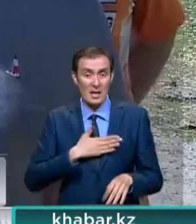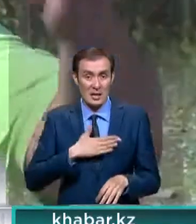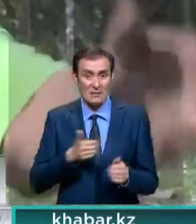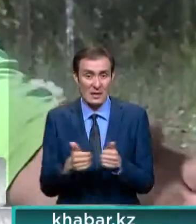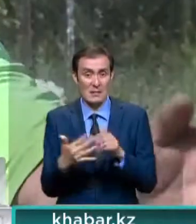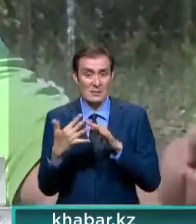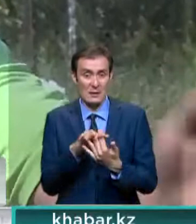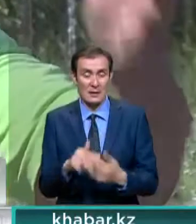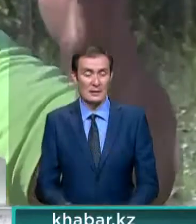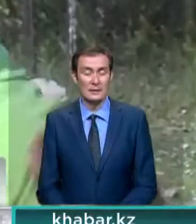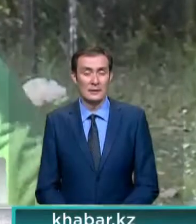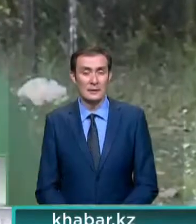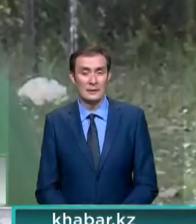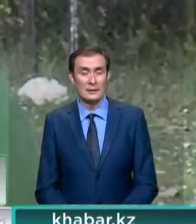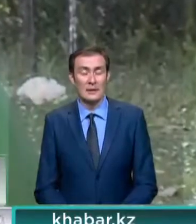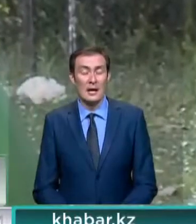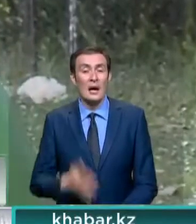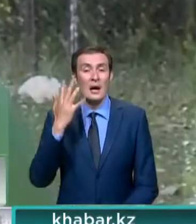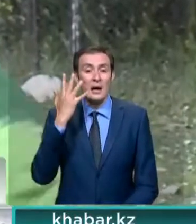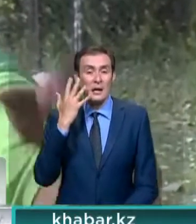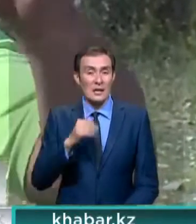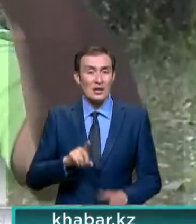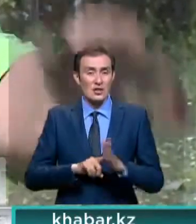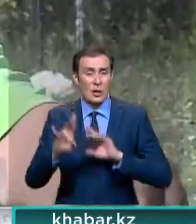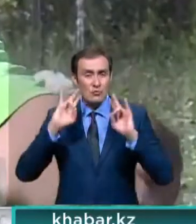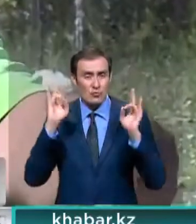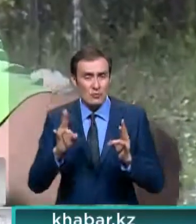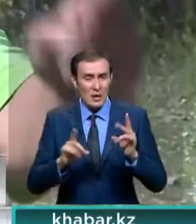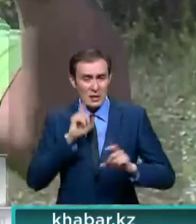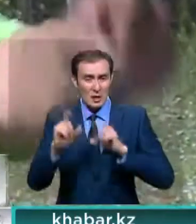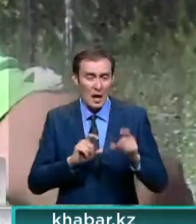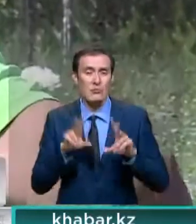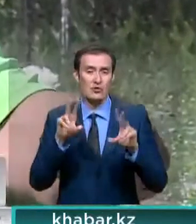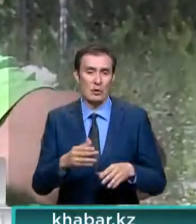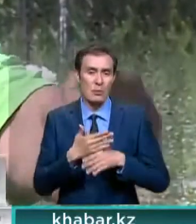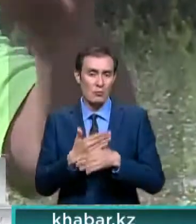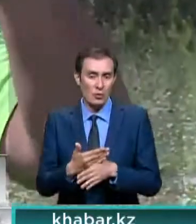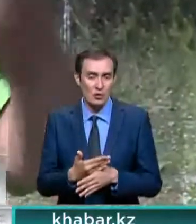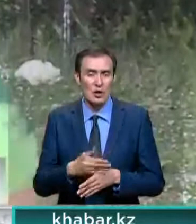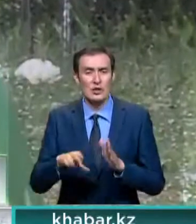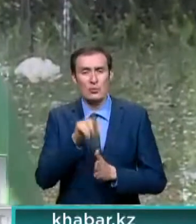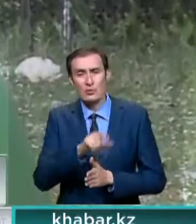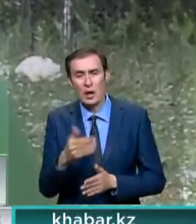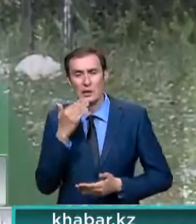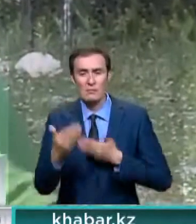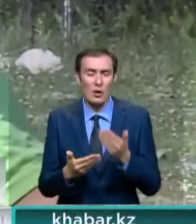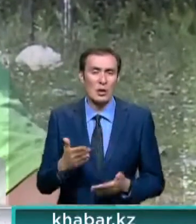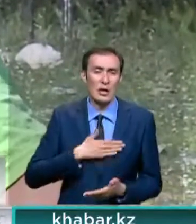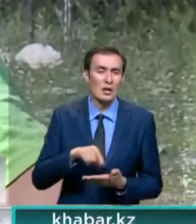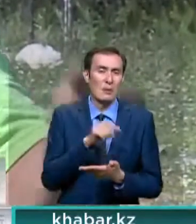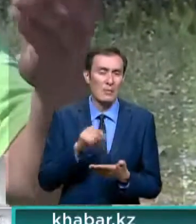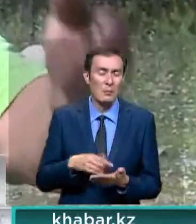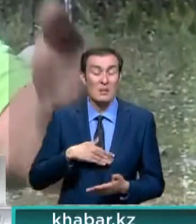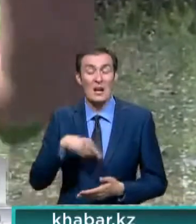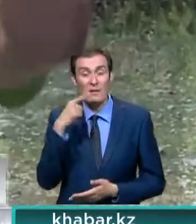села. Когда поднимаем шум, обещают решить весной. Местные власти и депутаты спрашивают о наших проблемах.